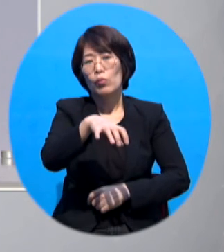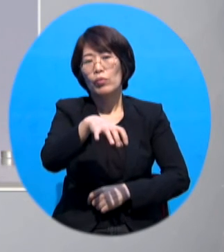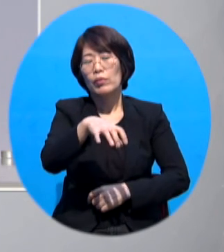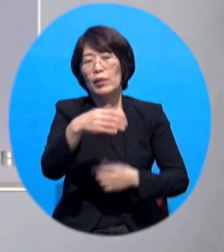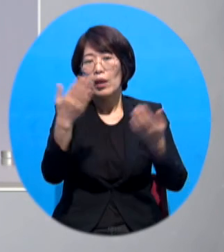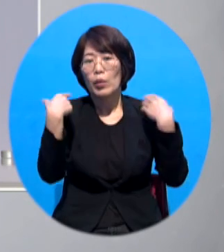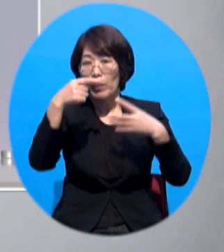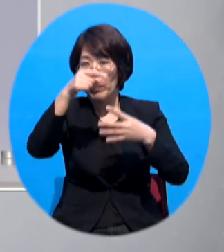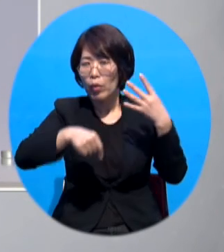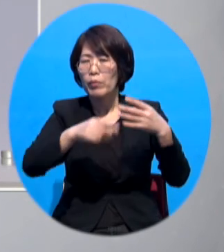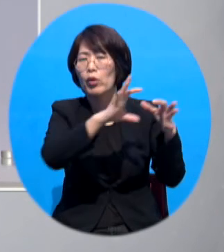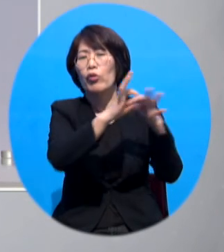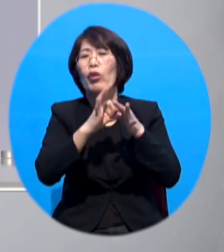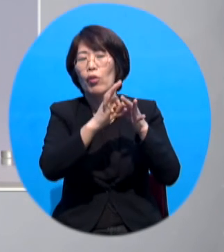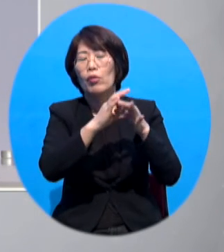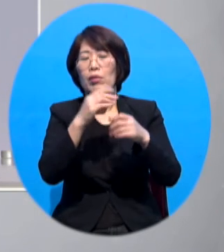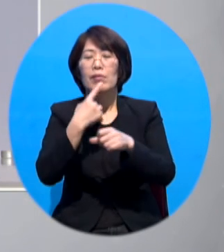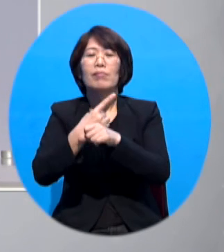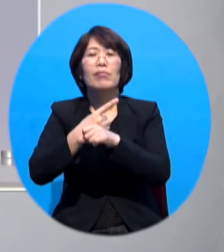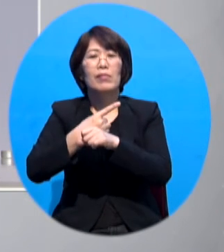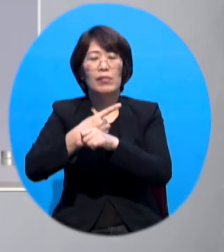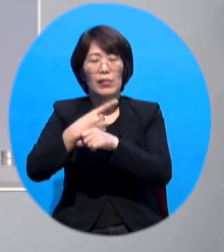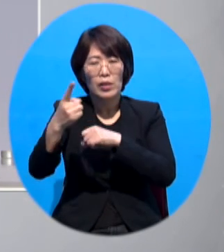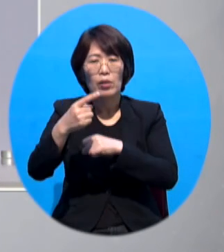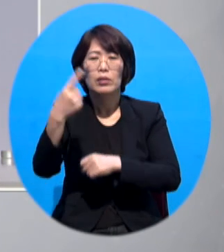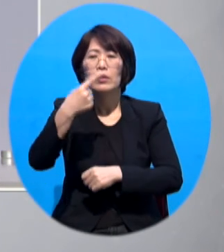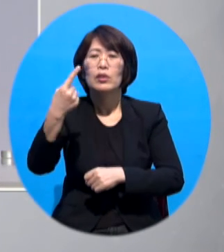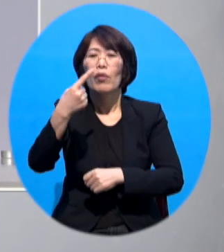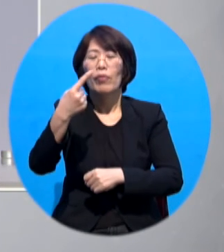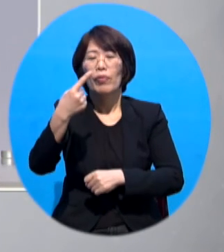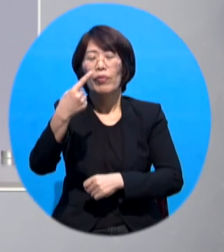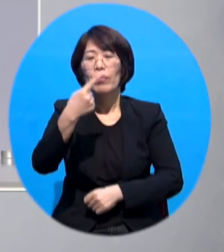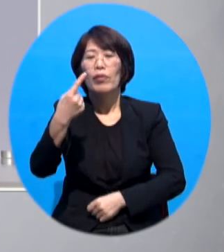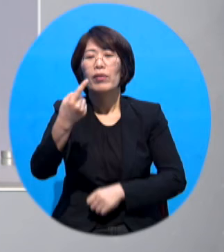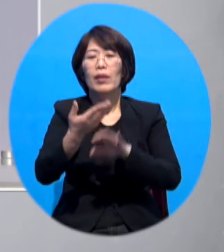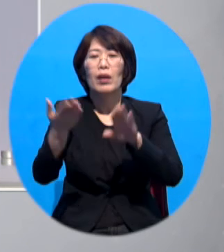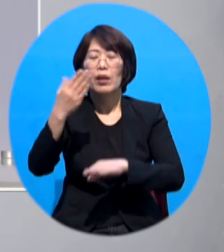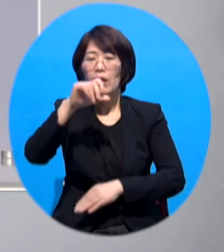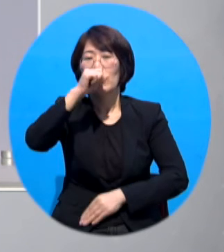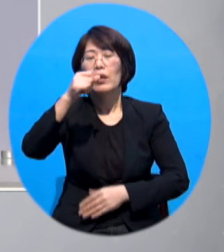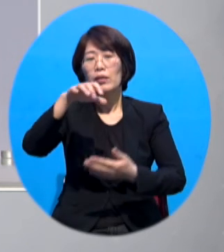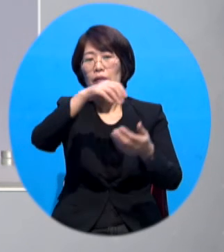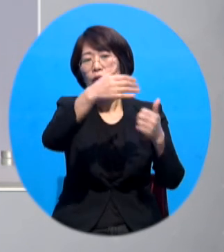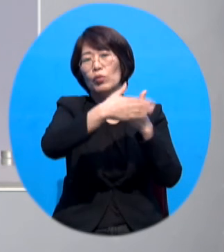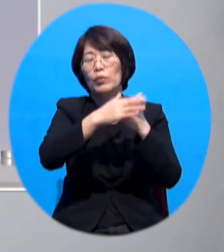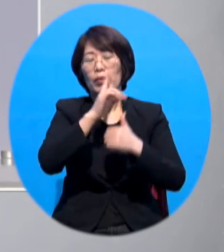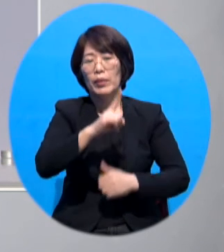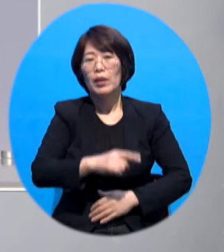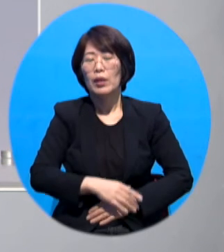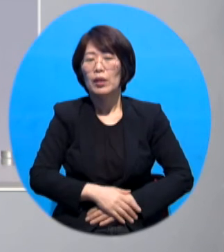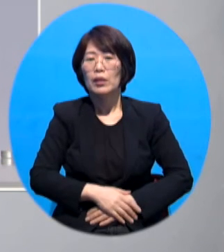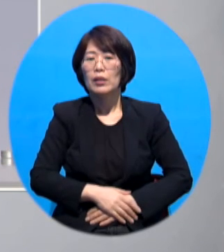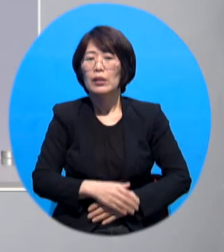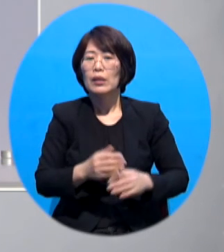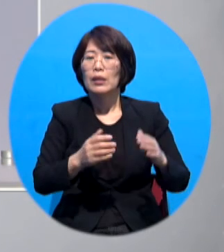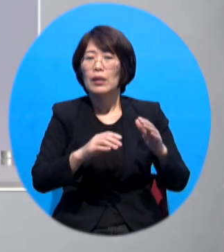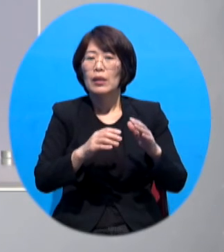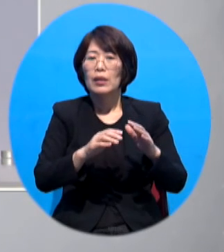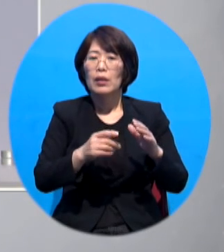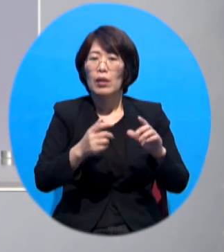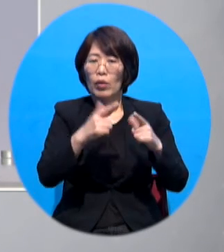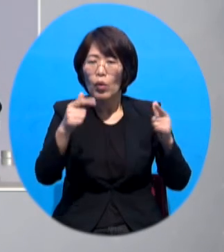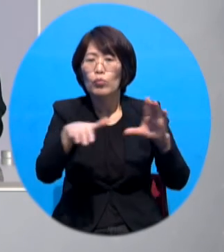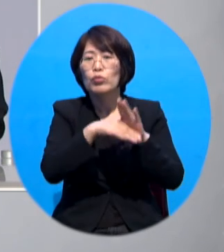있어 낸 열이나 1000여 명 정도 예상이 되고 있습니다 다 보나 중요한 되고 이 다문화 의 아이들에 대한 지원 정말 강조하고